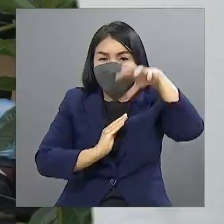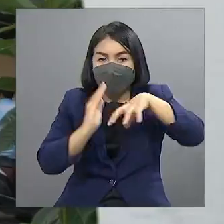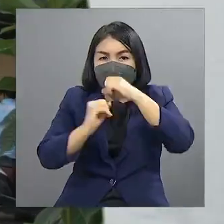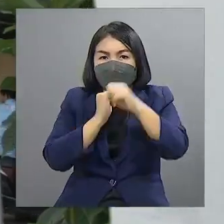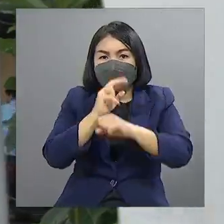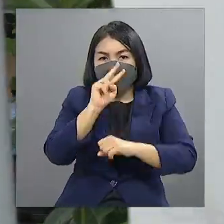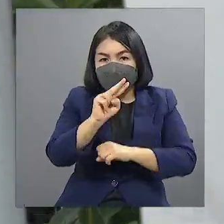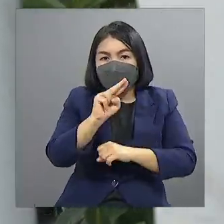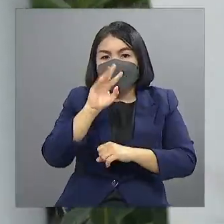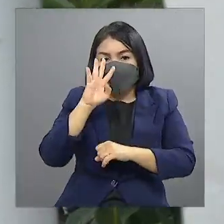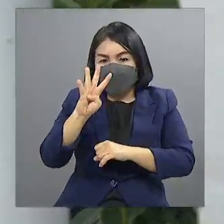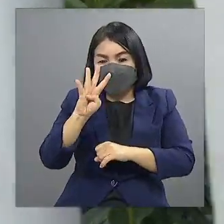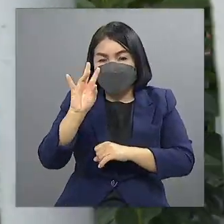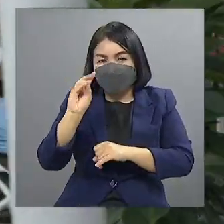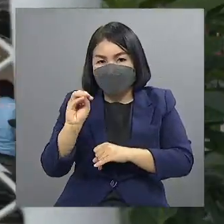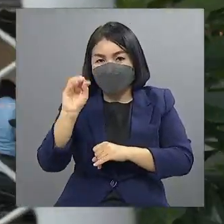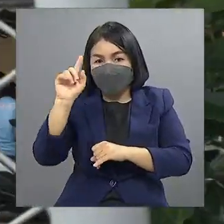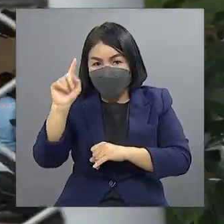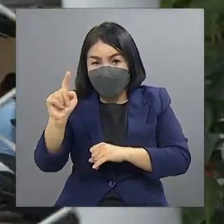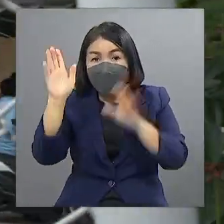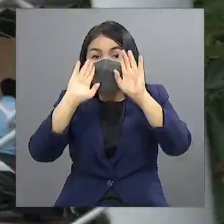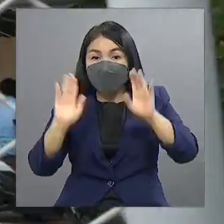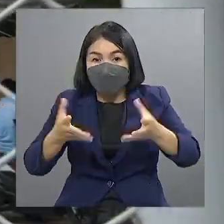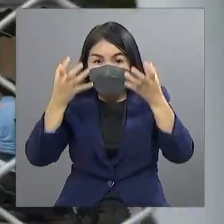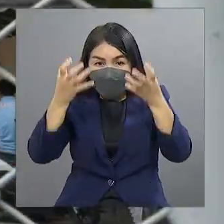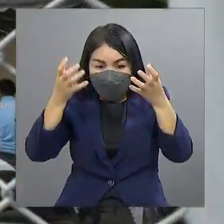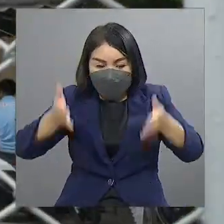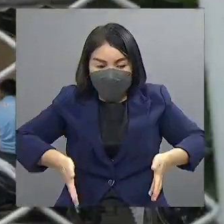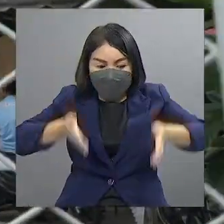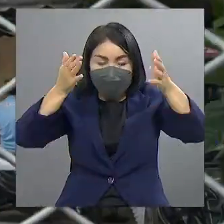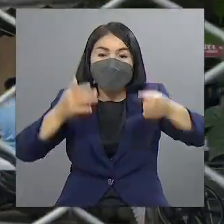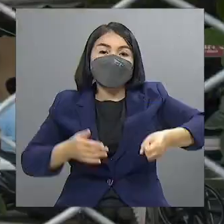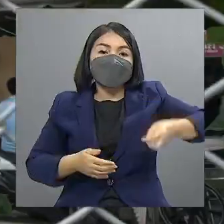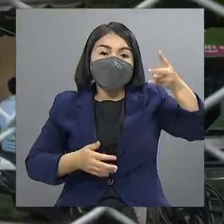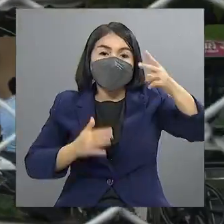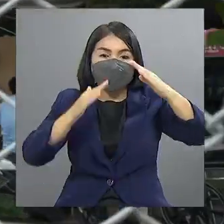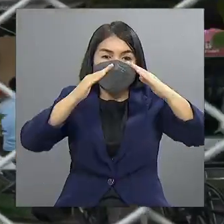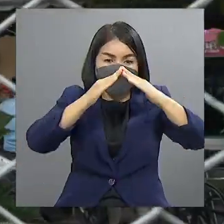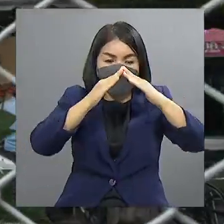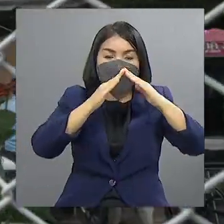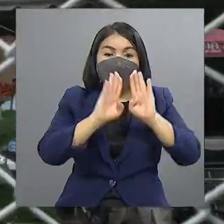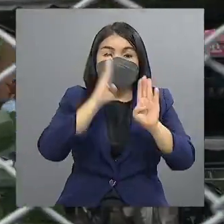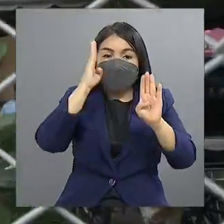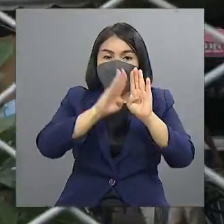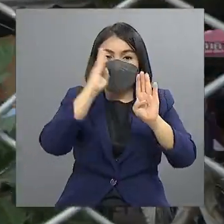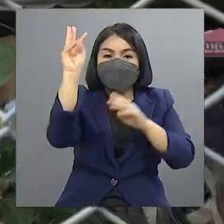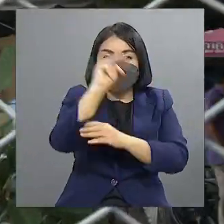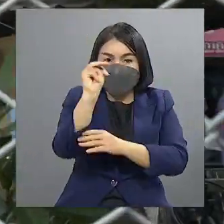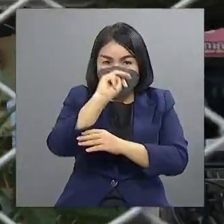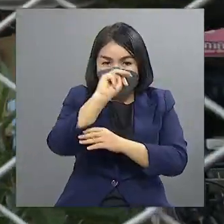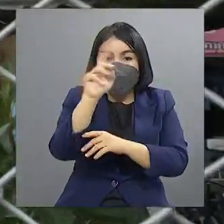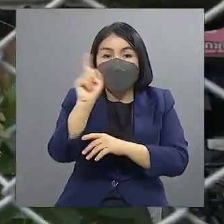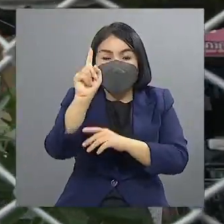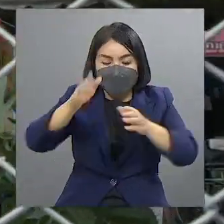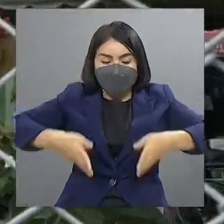อาคารก่ออิฐถือปูน2ชั้นหลังคามุงกระเบื้องหน้าจั่วหน้าต่างไม้บานพับตั้งอยู่ใจกลางย่านแพร่งภูธร